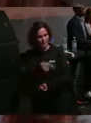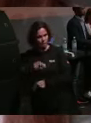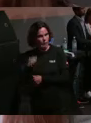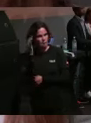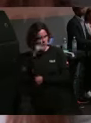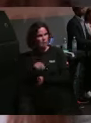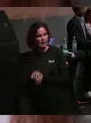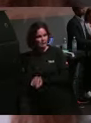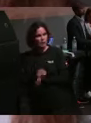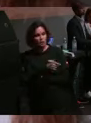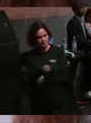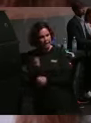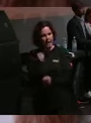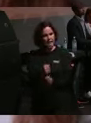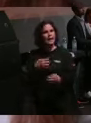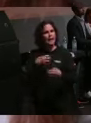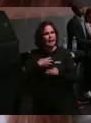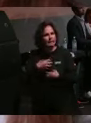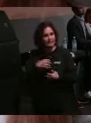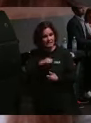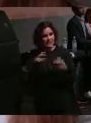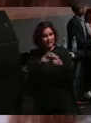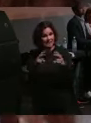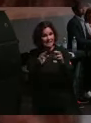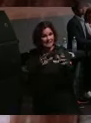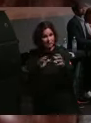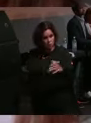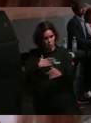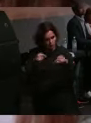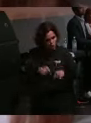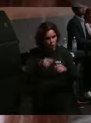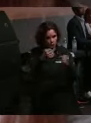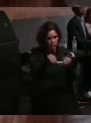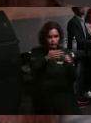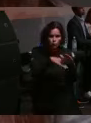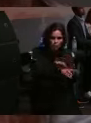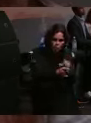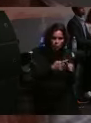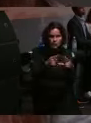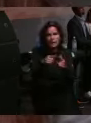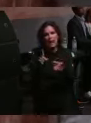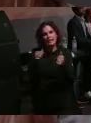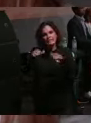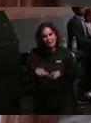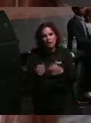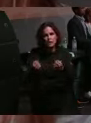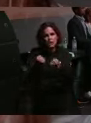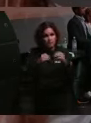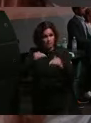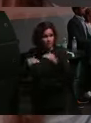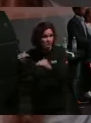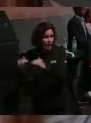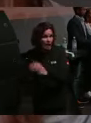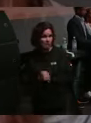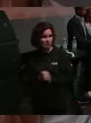helt reelt redde for at med den energisituasjonen som nå, med kraftunderskudd eller svak kraftbalanse, I alle